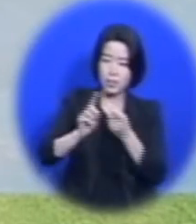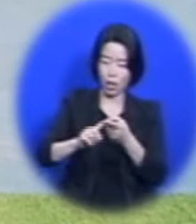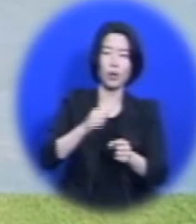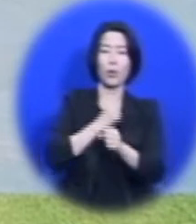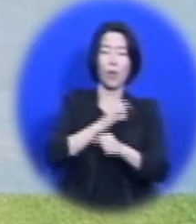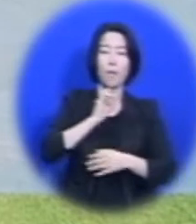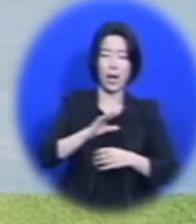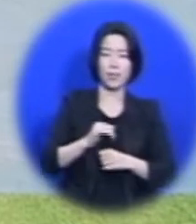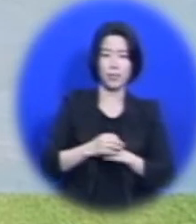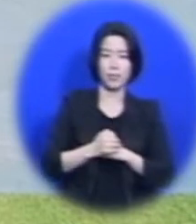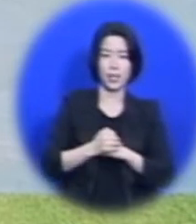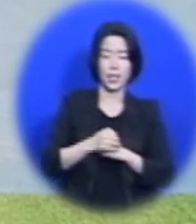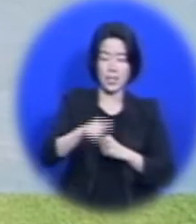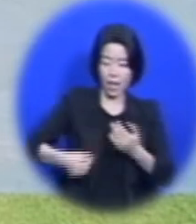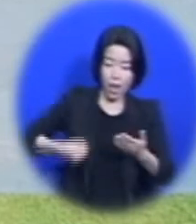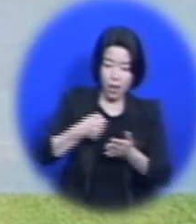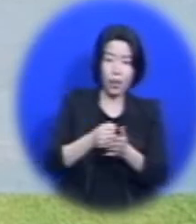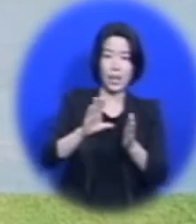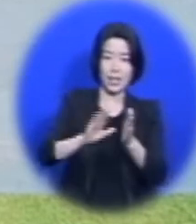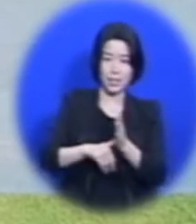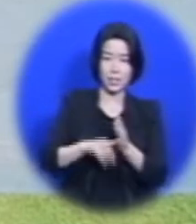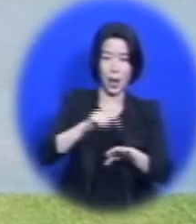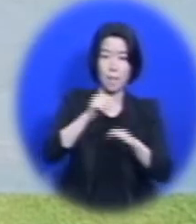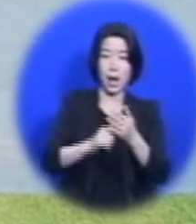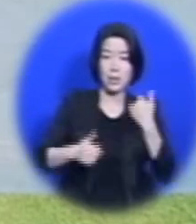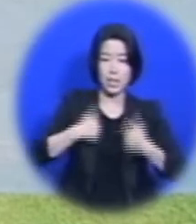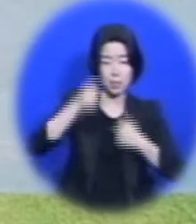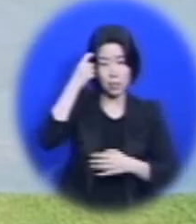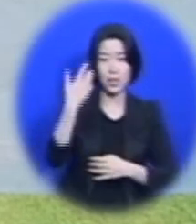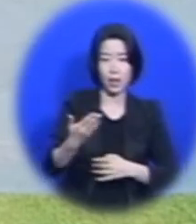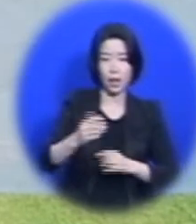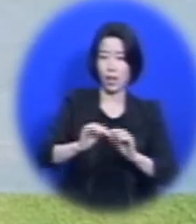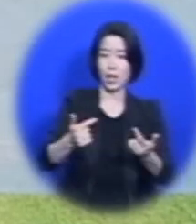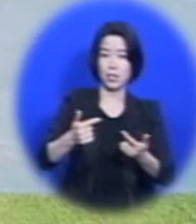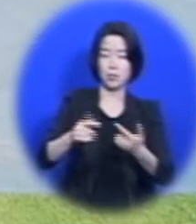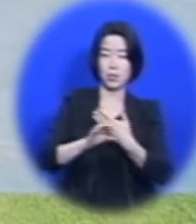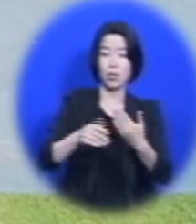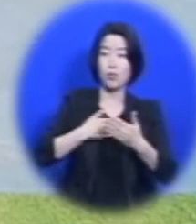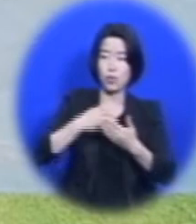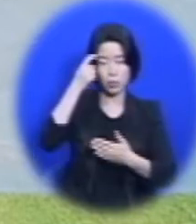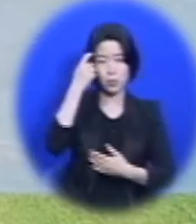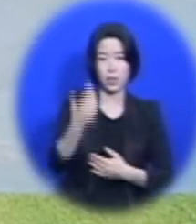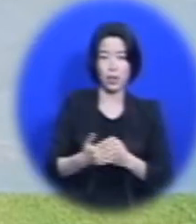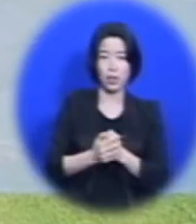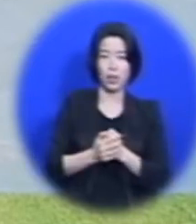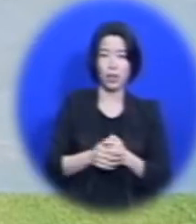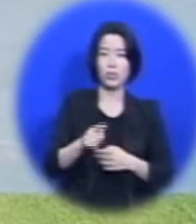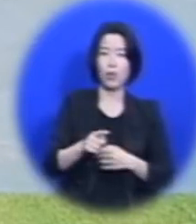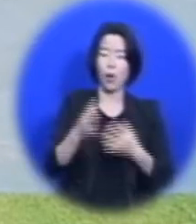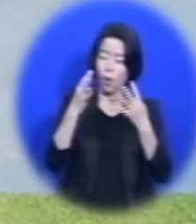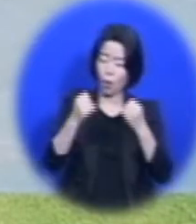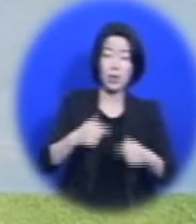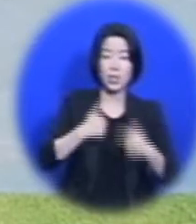하겠다고 이렇게 결단할 때 마음이 기쁩니까? 아니면 두렵습니까? 그건 얼마나